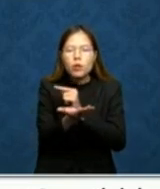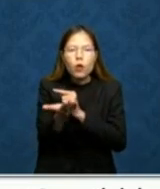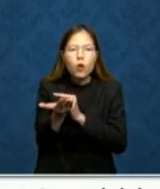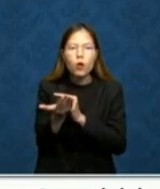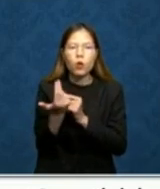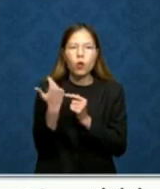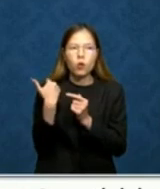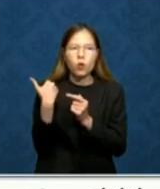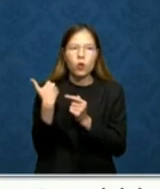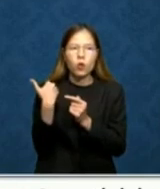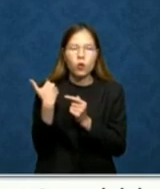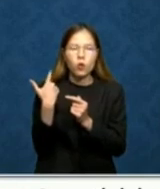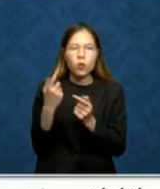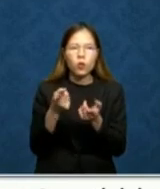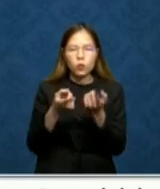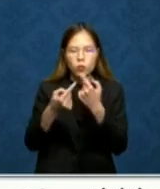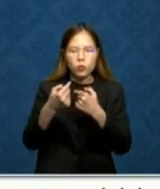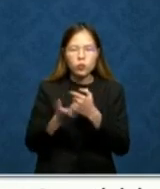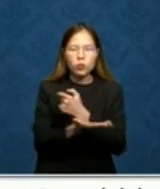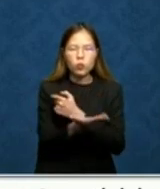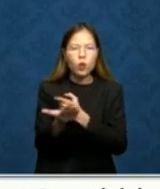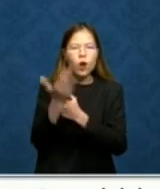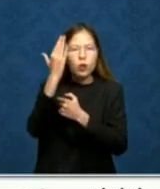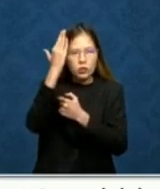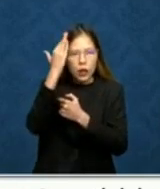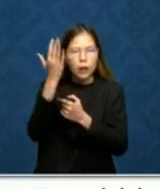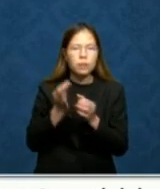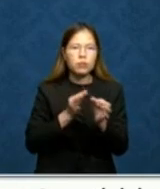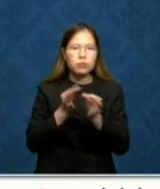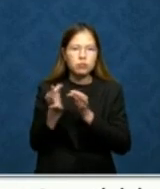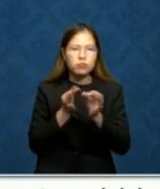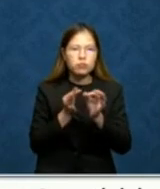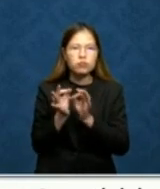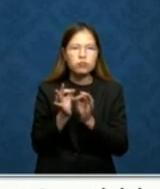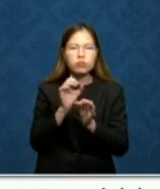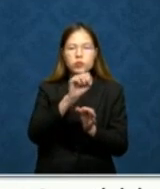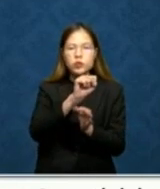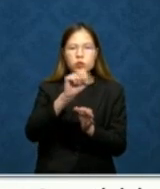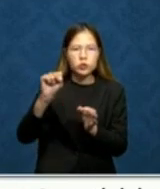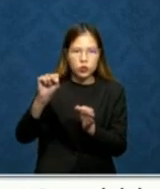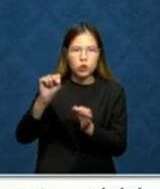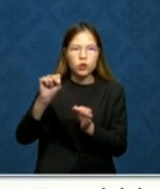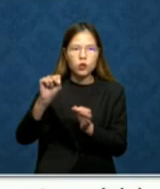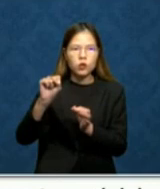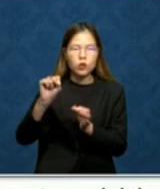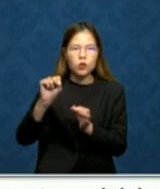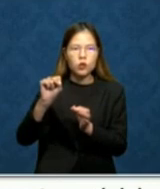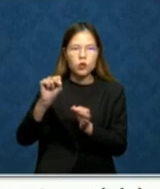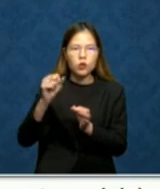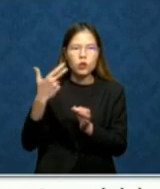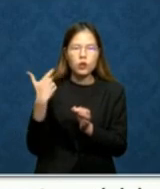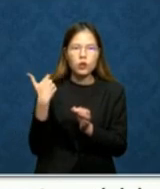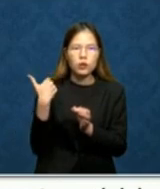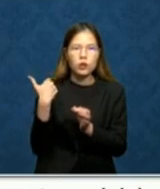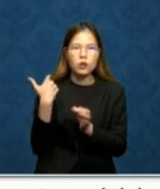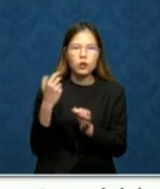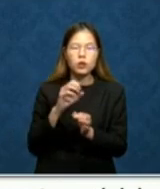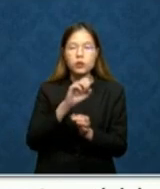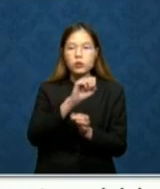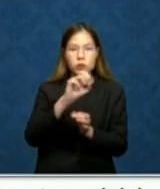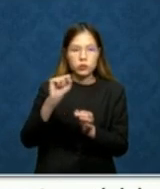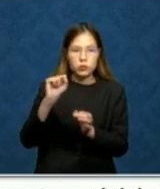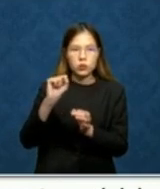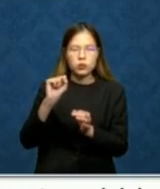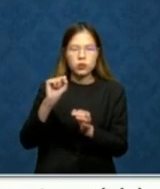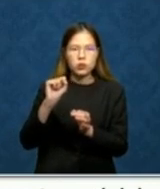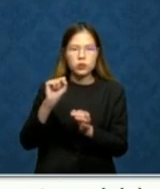ำเรื่องนี้มาแชร์ให้กับทุกท่านฟังก็คือในตอนที่ท่านสมาชิกส.ส.รักชนกลงสมัครในตอนนั้นเนี่ยเธอโด